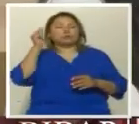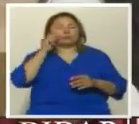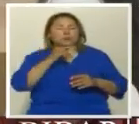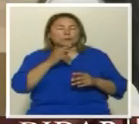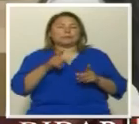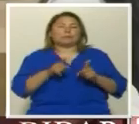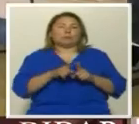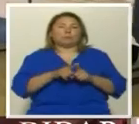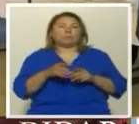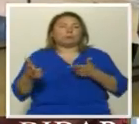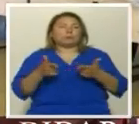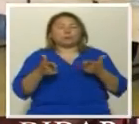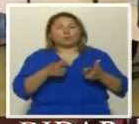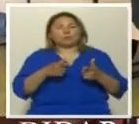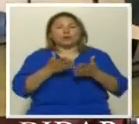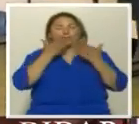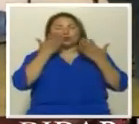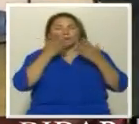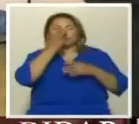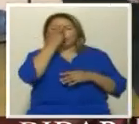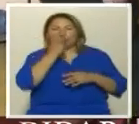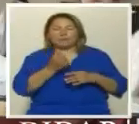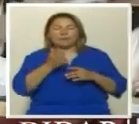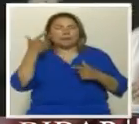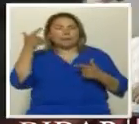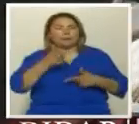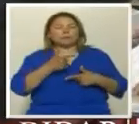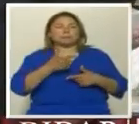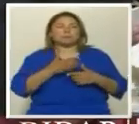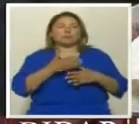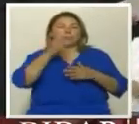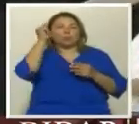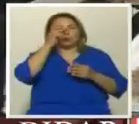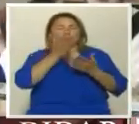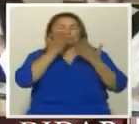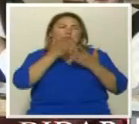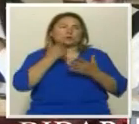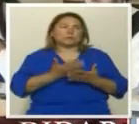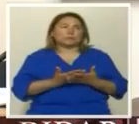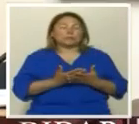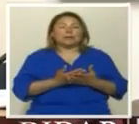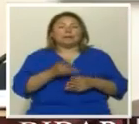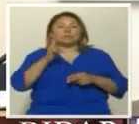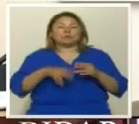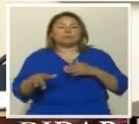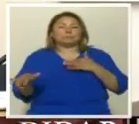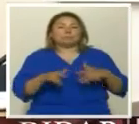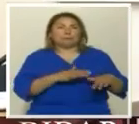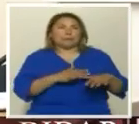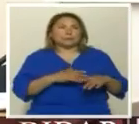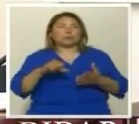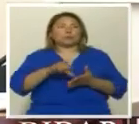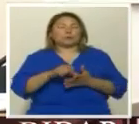такой подход помогает формированию читательских навыков и грамотности учащихся считают авторы идеи завершение мероприятия